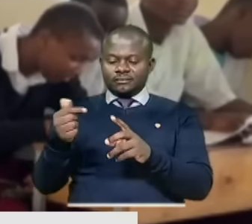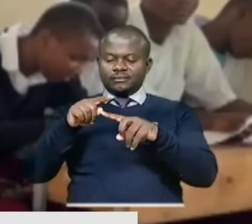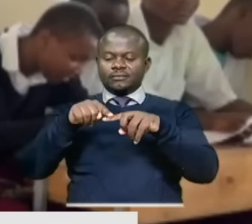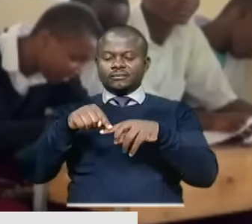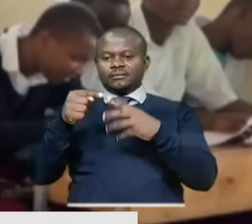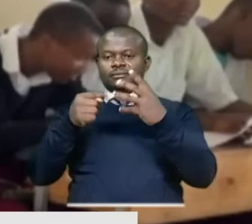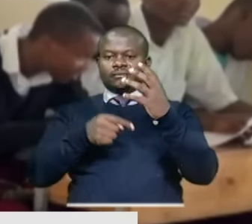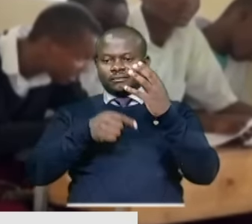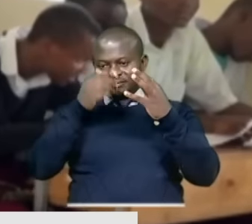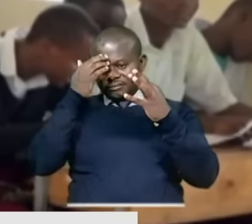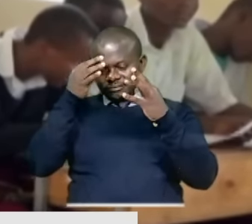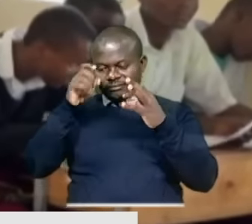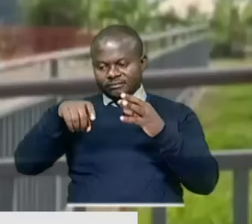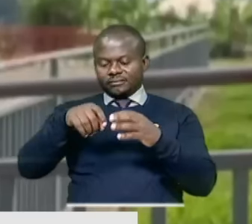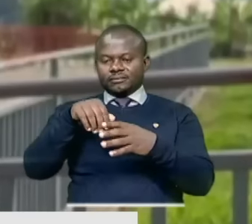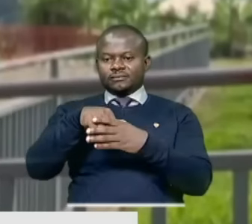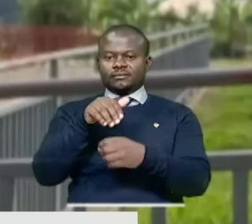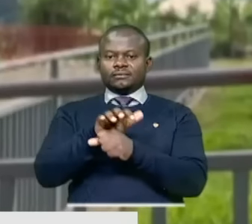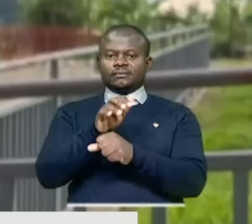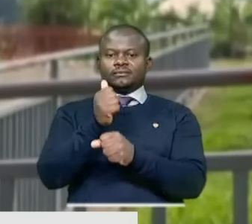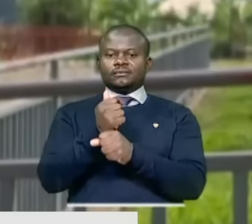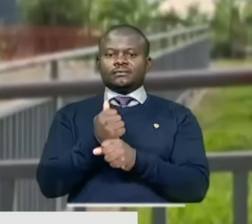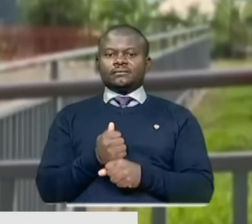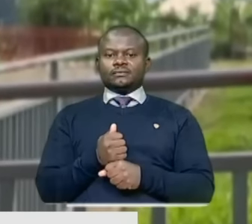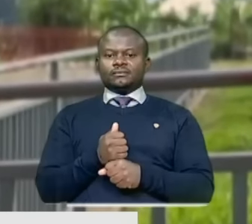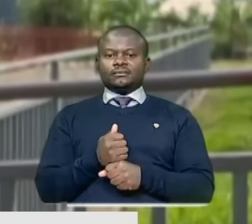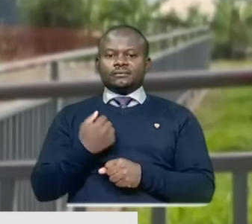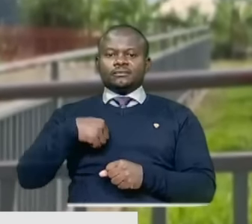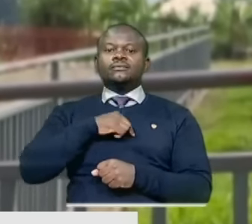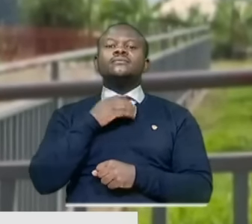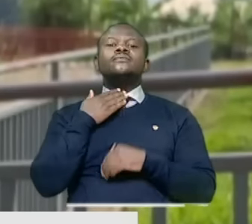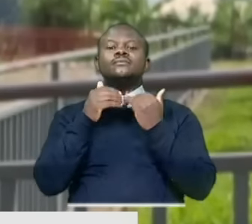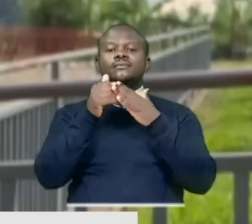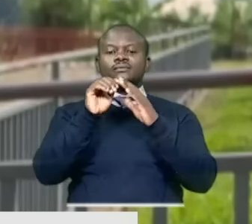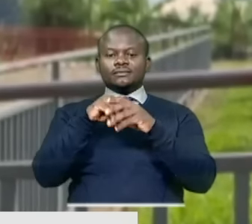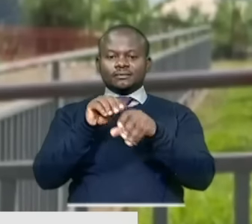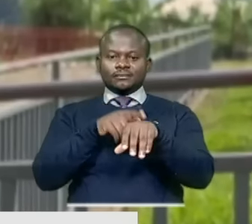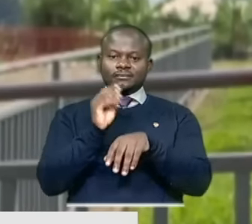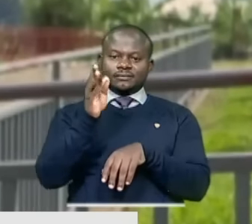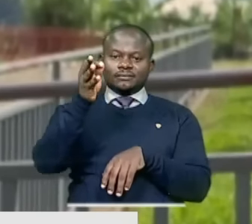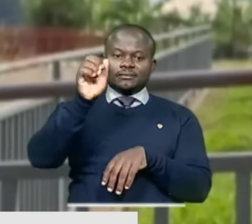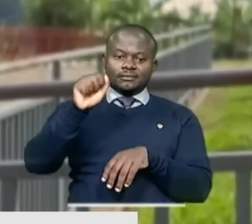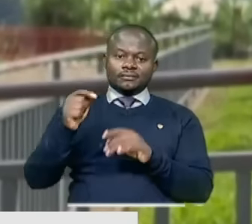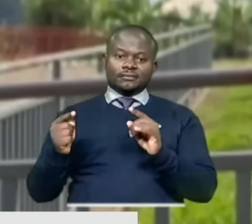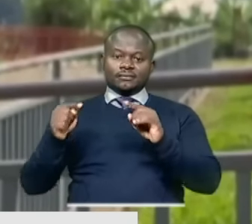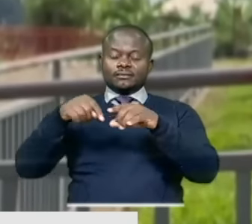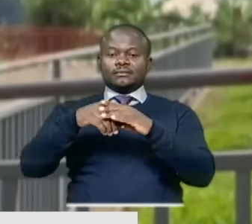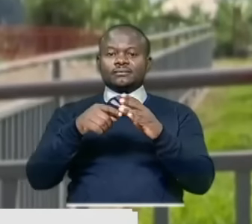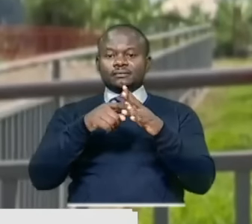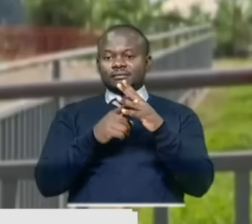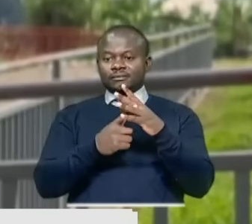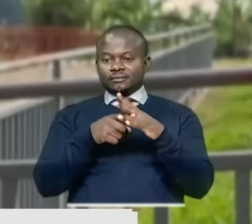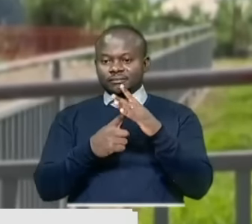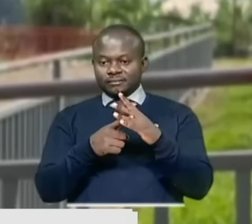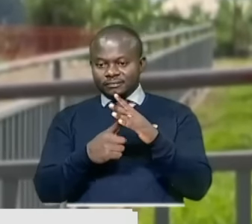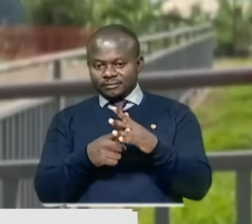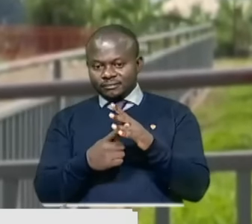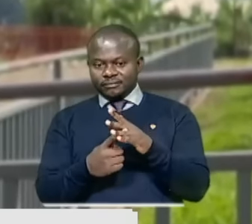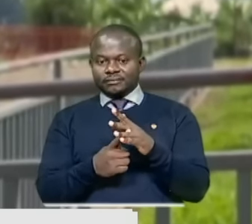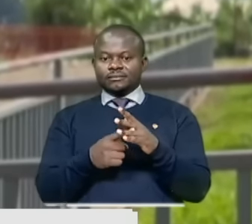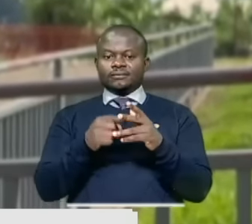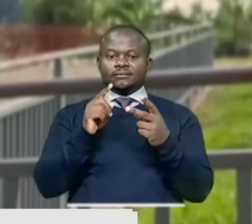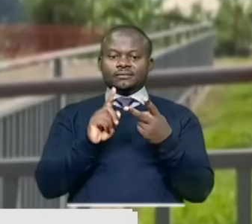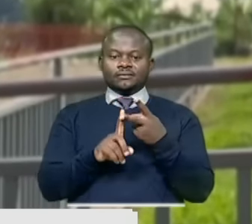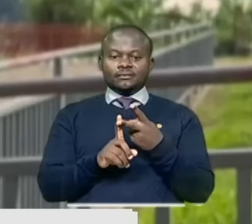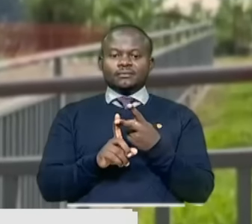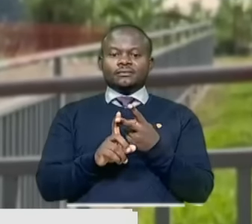ku bikenewe cyane ku isoko ry'umurimo ariko turifuza ko wenda nibura mu gihe kizaza hashobora kuzanga mekanike cyangwa se akaza